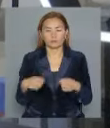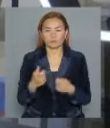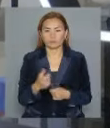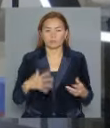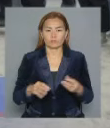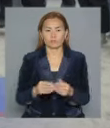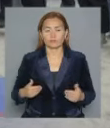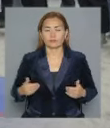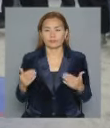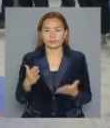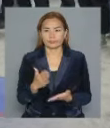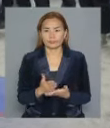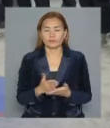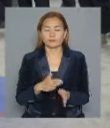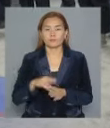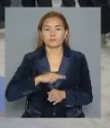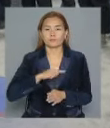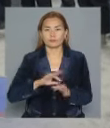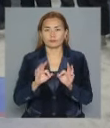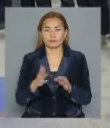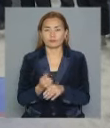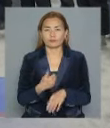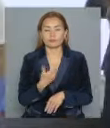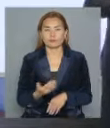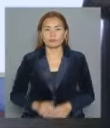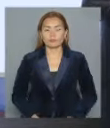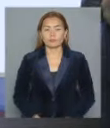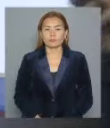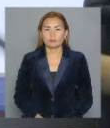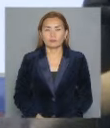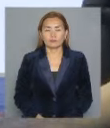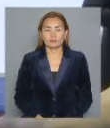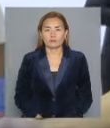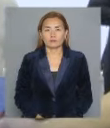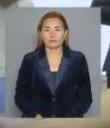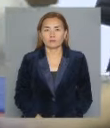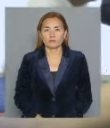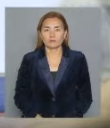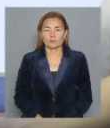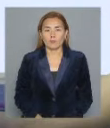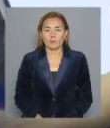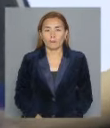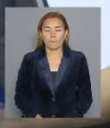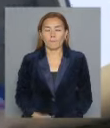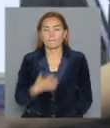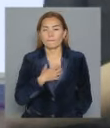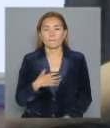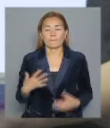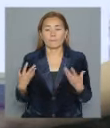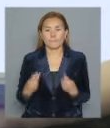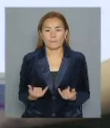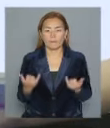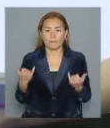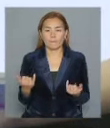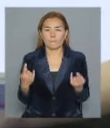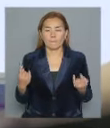азаматтарды құттықтап, алдағы атқарылатын жұмыстарына сәттілік тіледі. Бүгінгі күн енді біз үшін тарихи сәт, маңызды күн. Енді